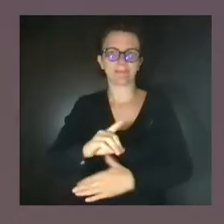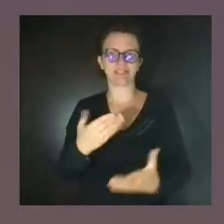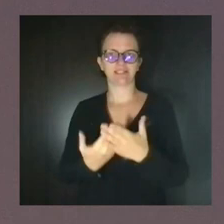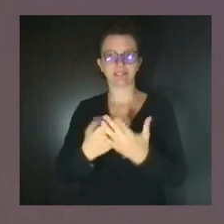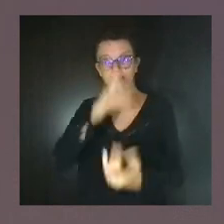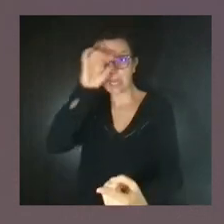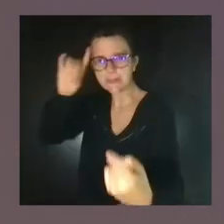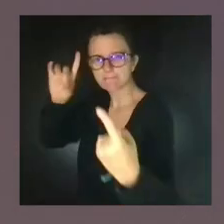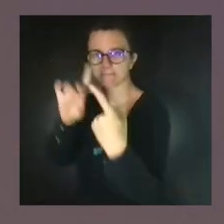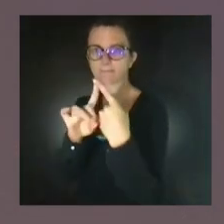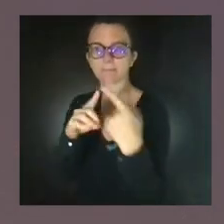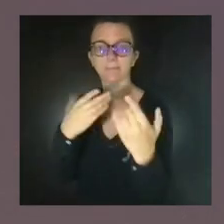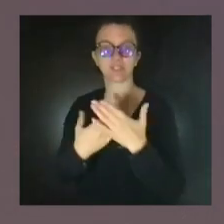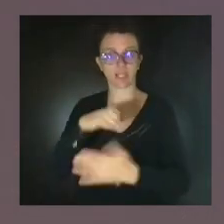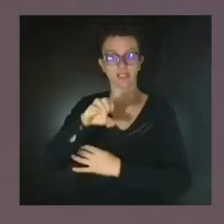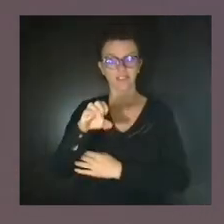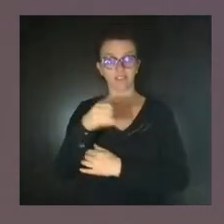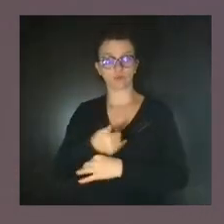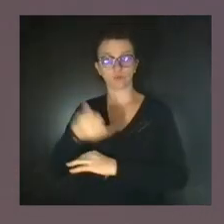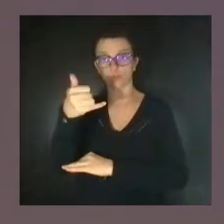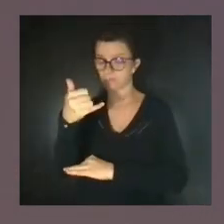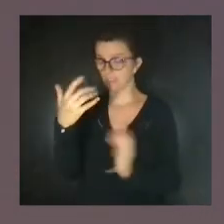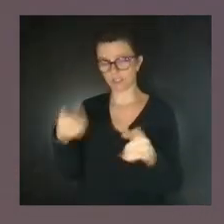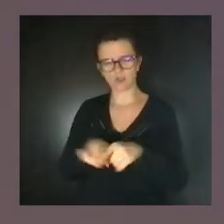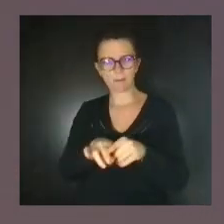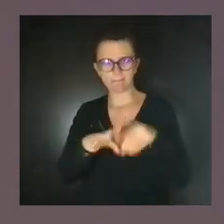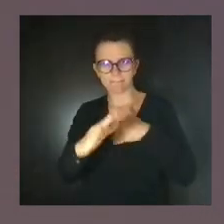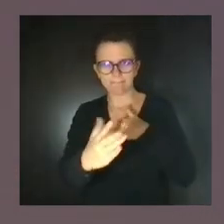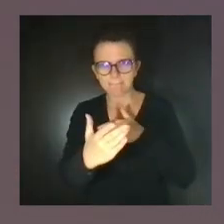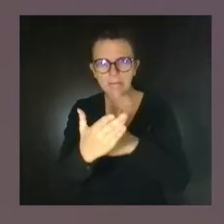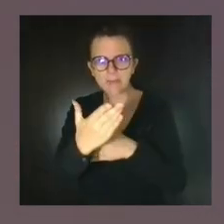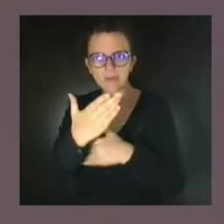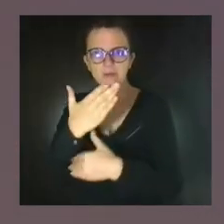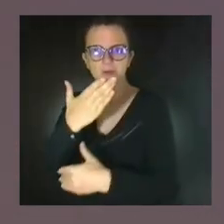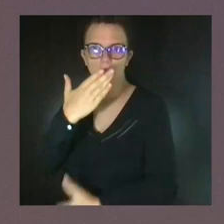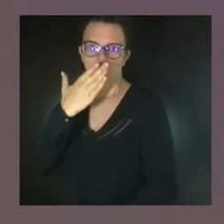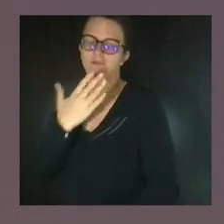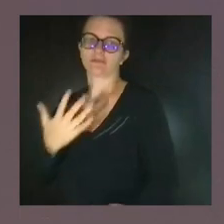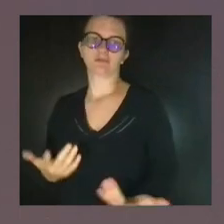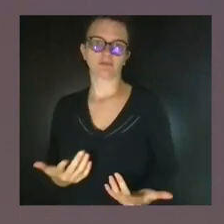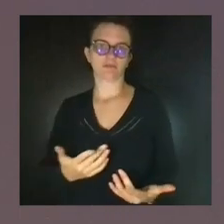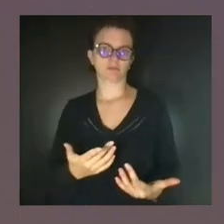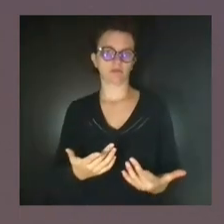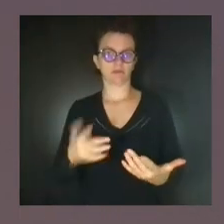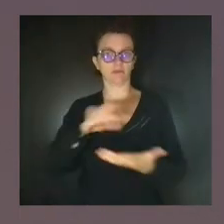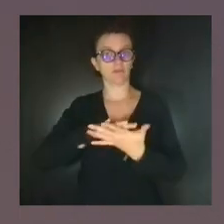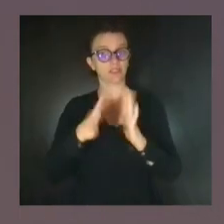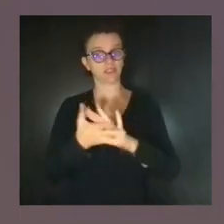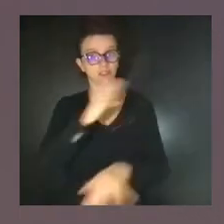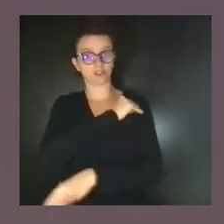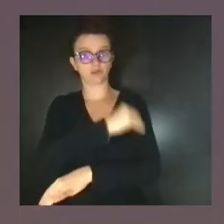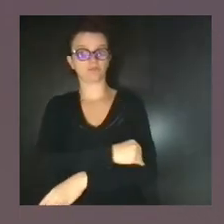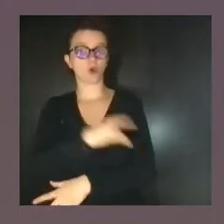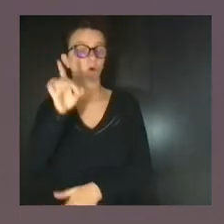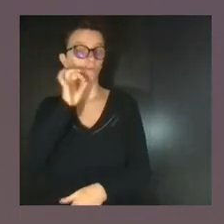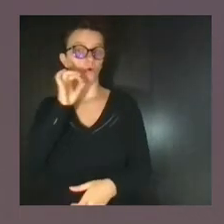comme e-autonomie nous permet de nous rapprocher de cette dimension. Alors, la pratique du sport, pourquoi pour les personnes en situation de handicap? Mounir vous l'a dit